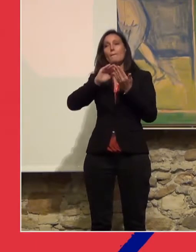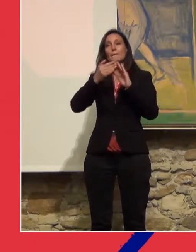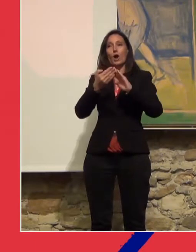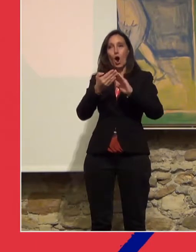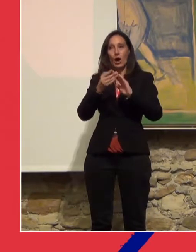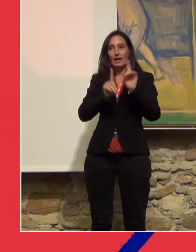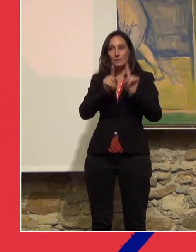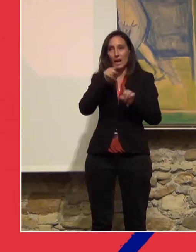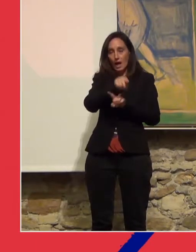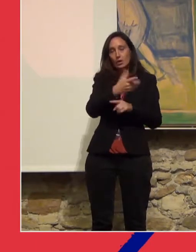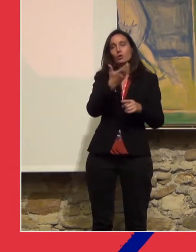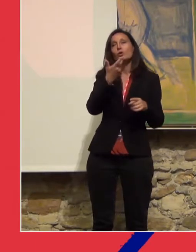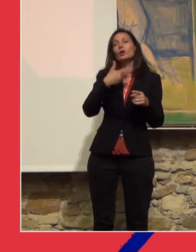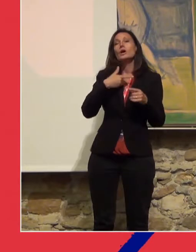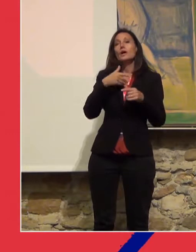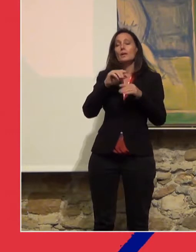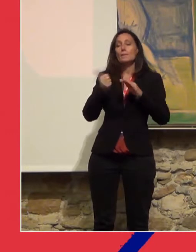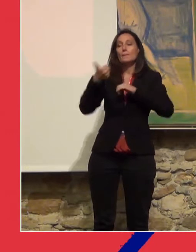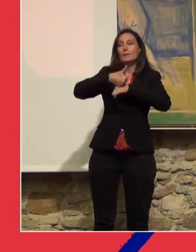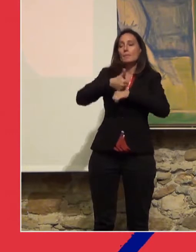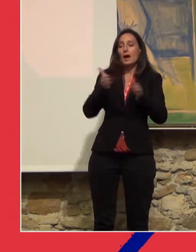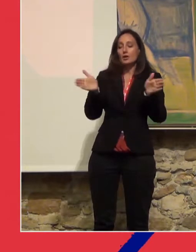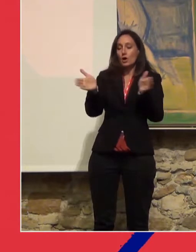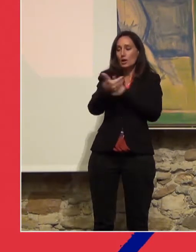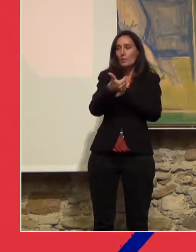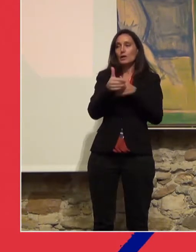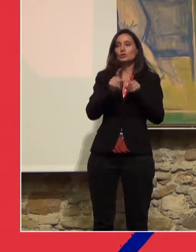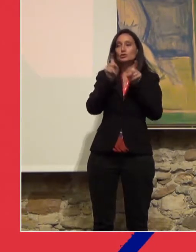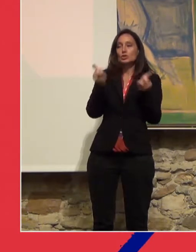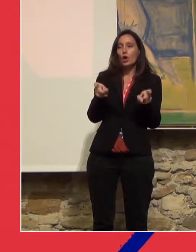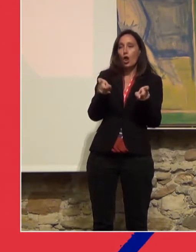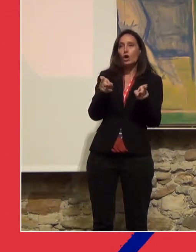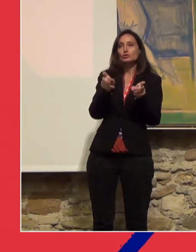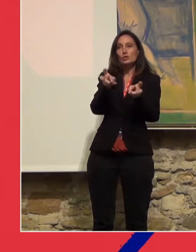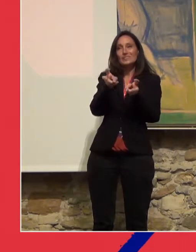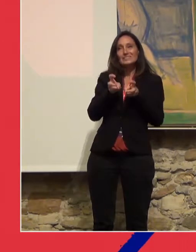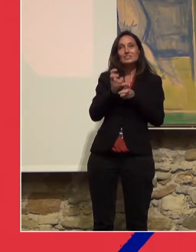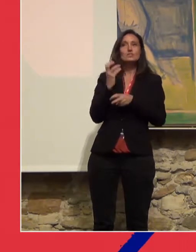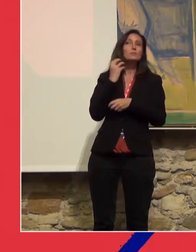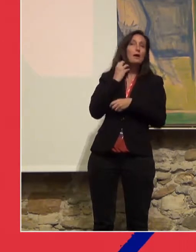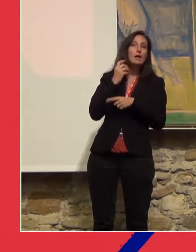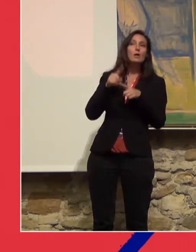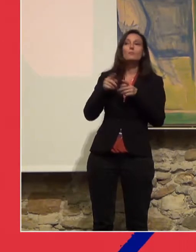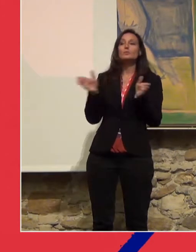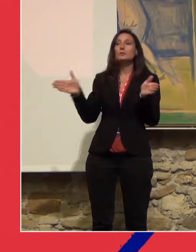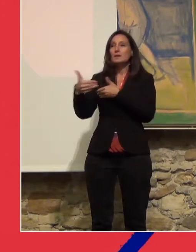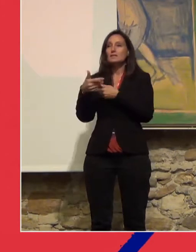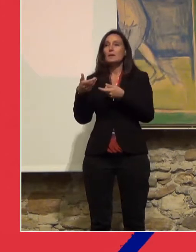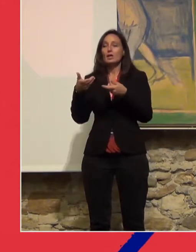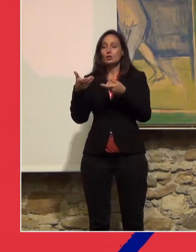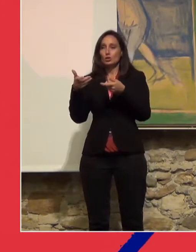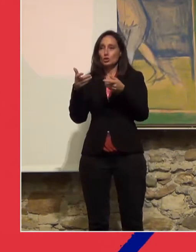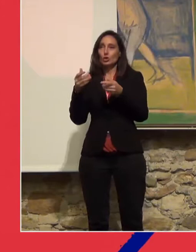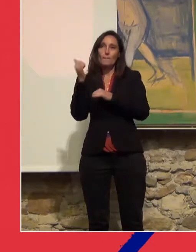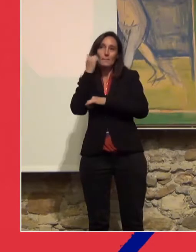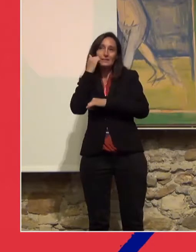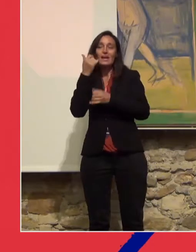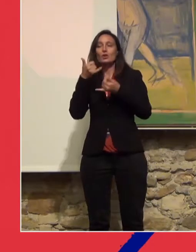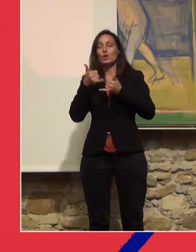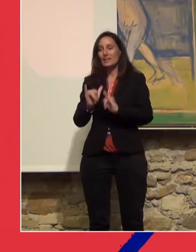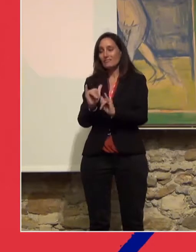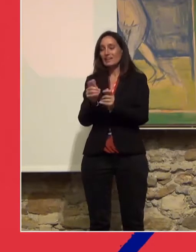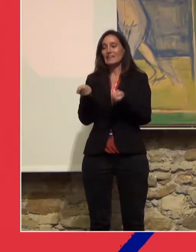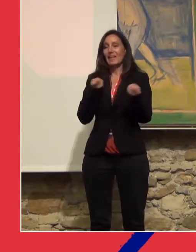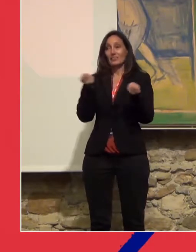di ostetricia e ginecologia di Bergamo e direttore del Dipartimento Materno-Infantile e Pediatrico dell'ospedale